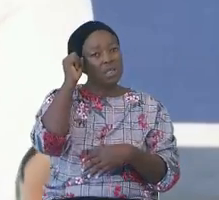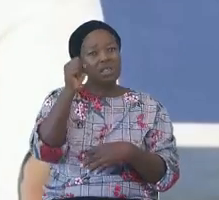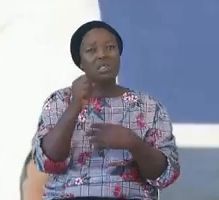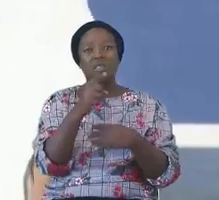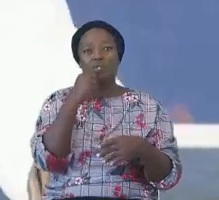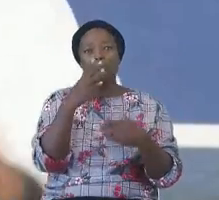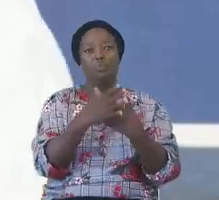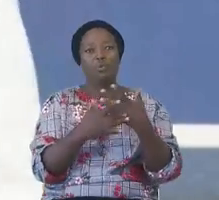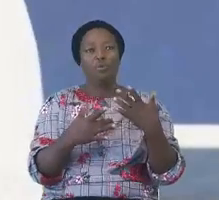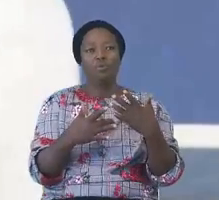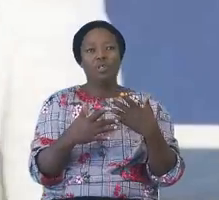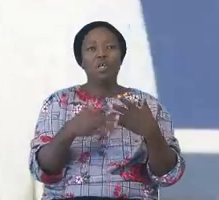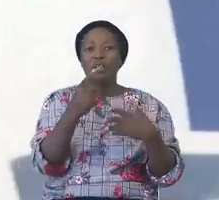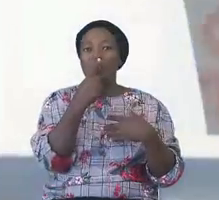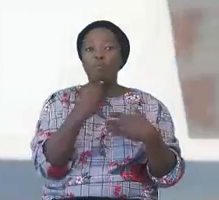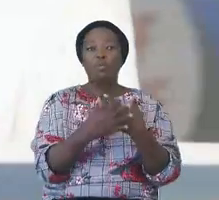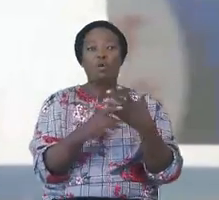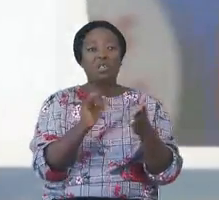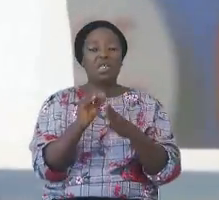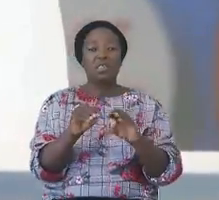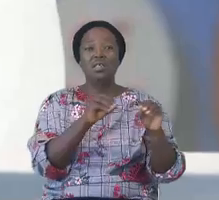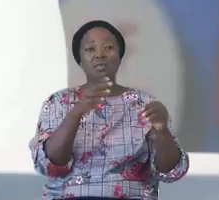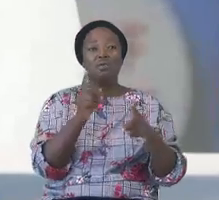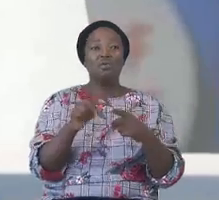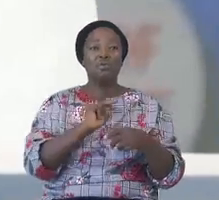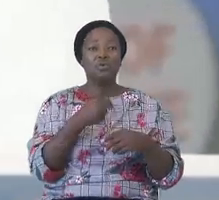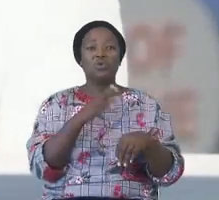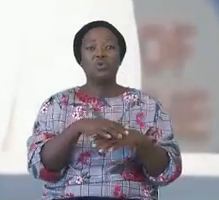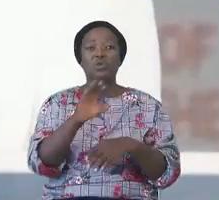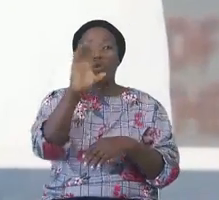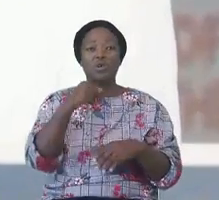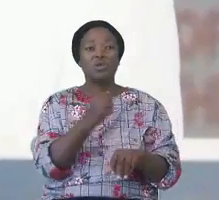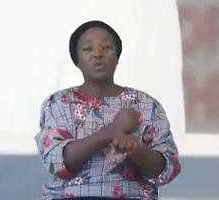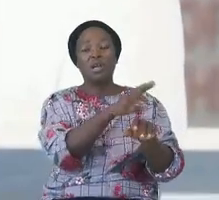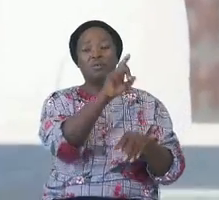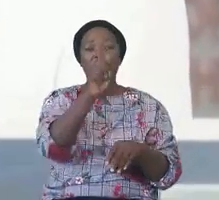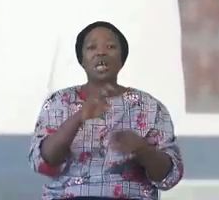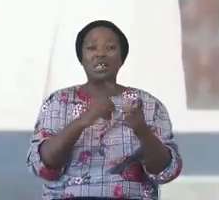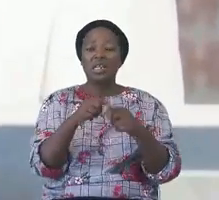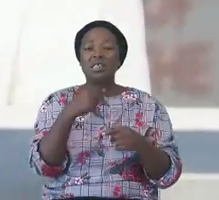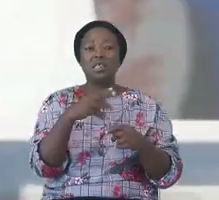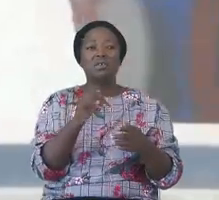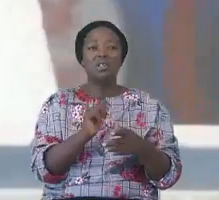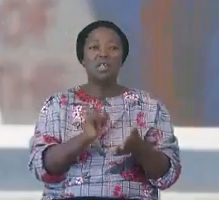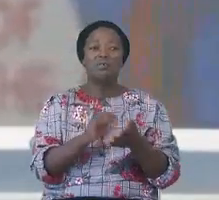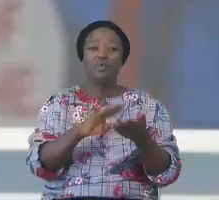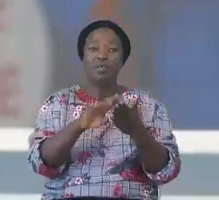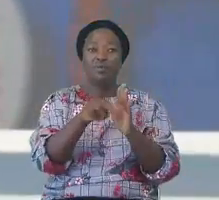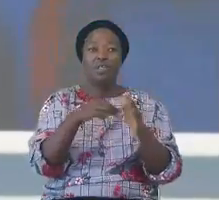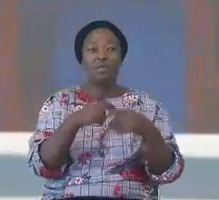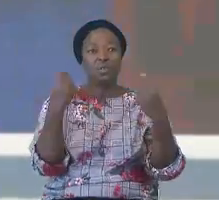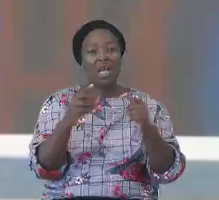tu auras la rédemption. Tu as la rédemption par son sang. Le sang qu'il a versé sur la croix du